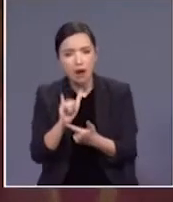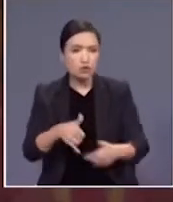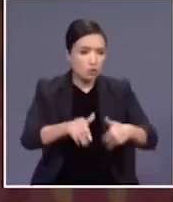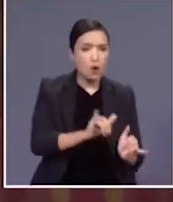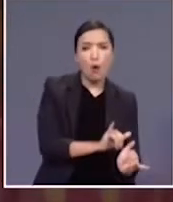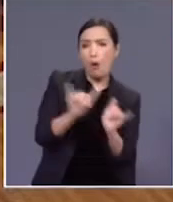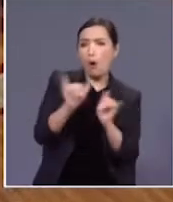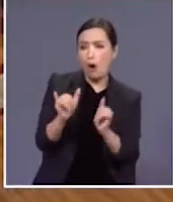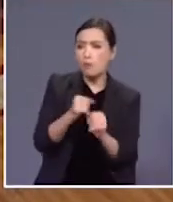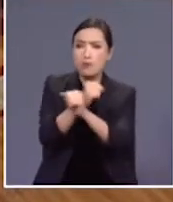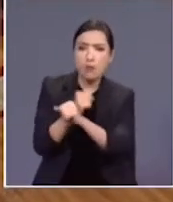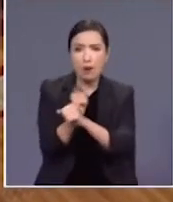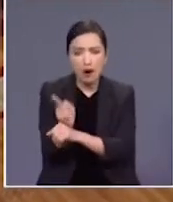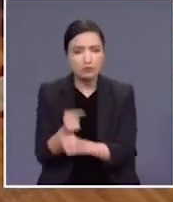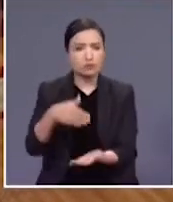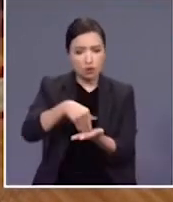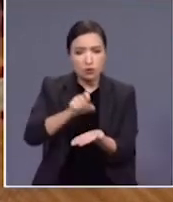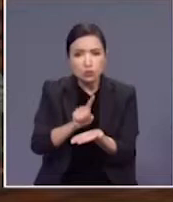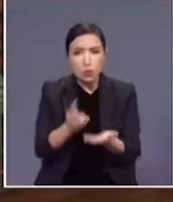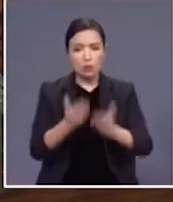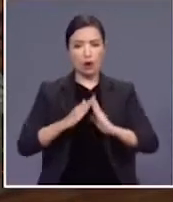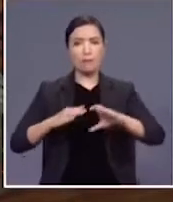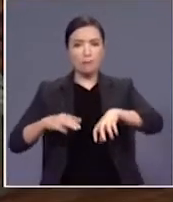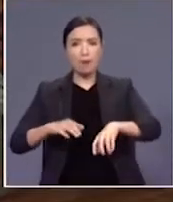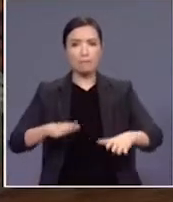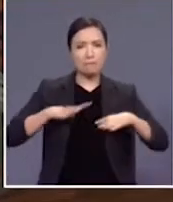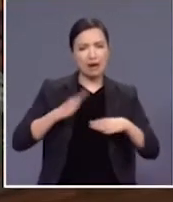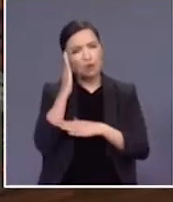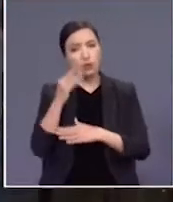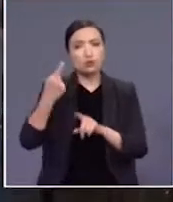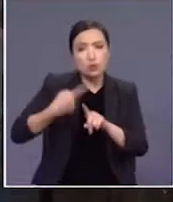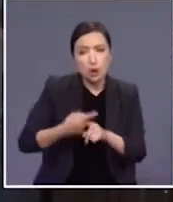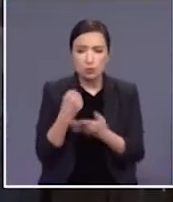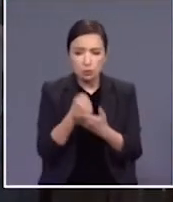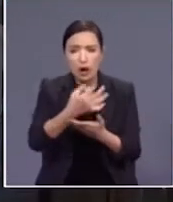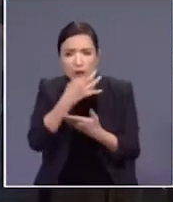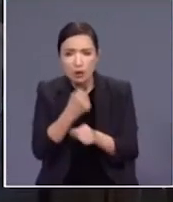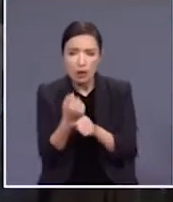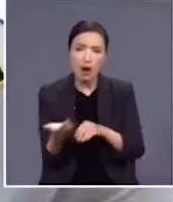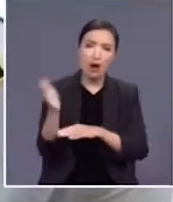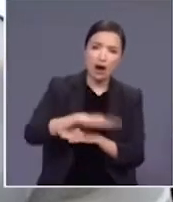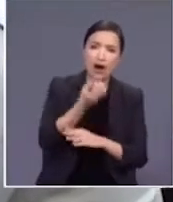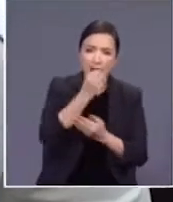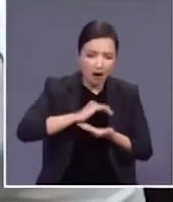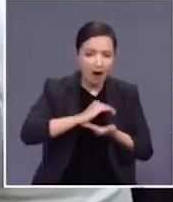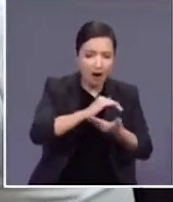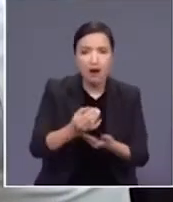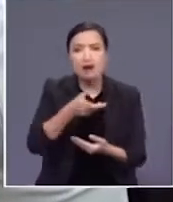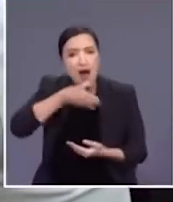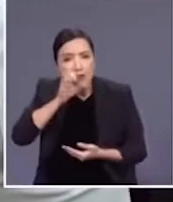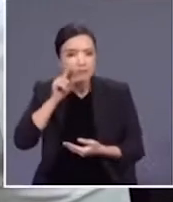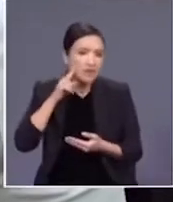พื้นที่ปลอดภัยการจัดตั้งศูนย์พักพิงชั่วคราวการช่วยเหลือเพื่อการดำรงชีพเช่นการแจกจ่ายอาหารน้ำดื่มยารักษา